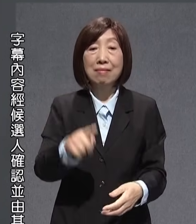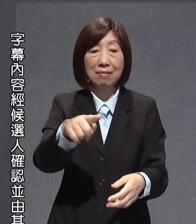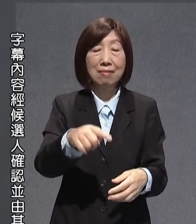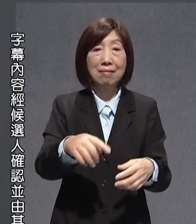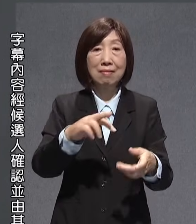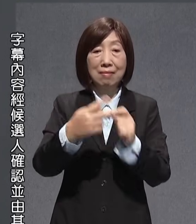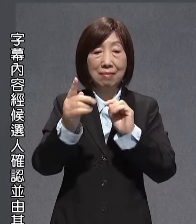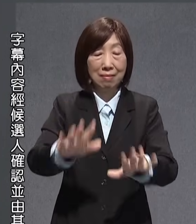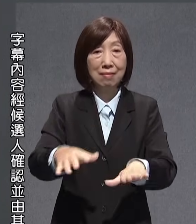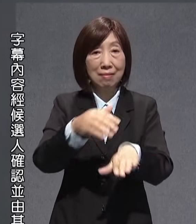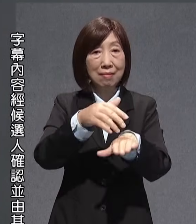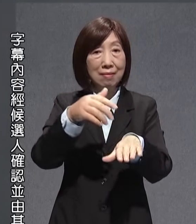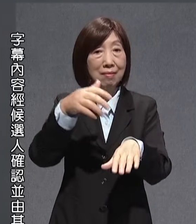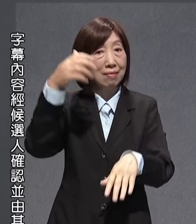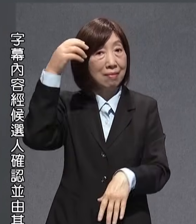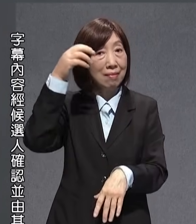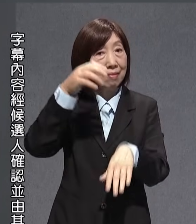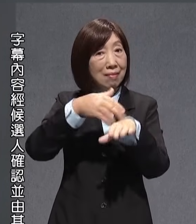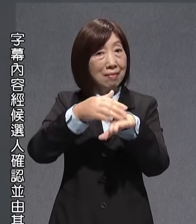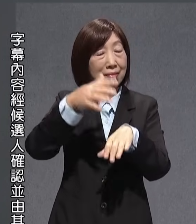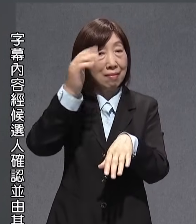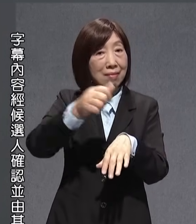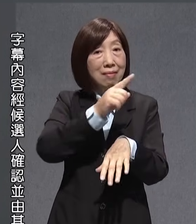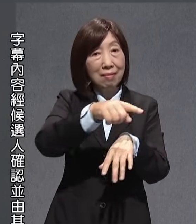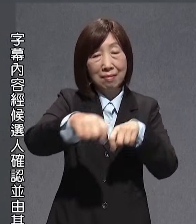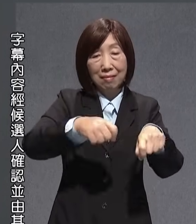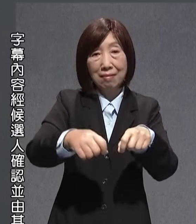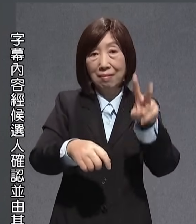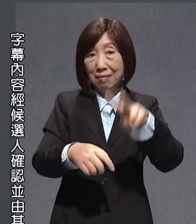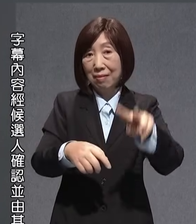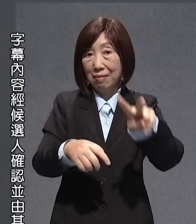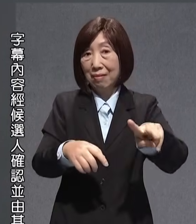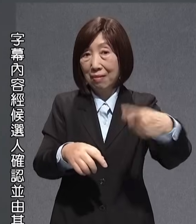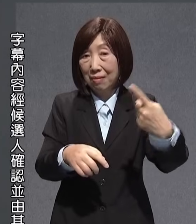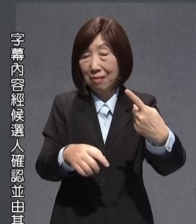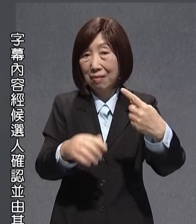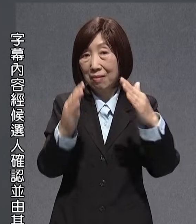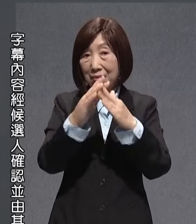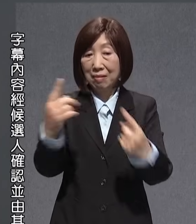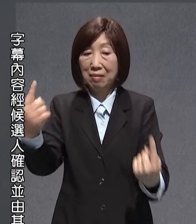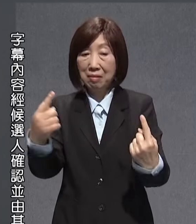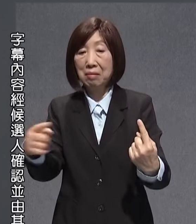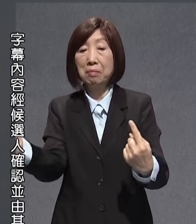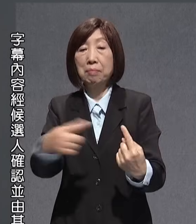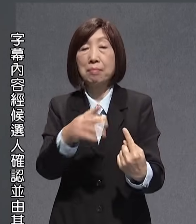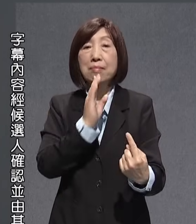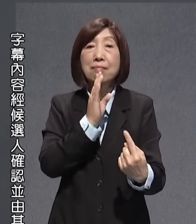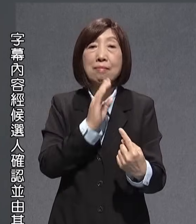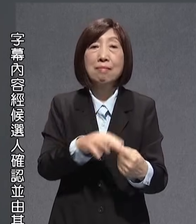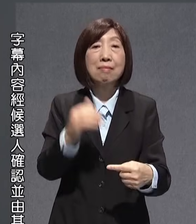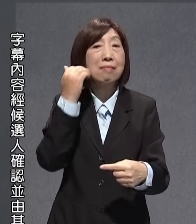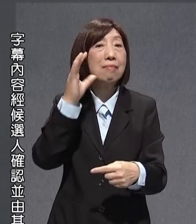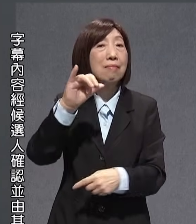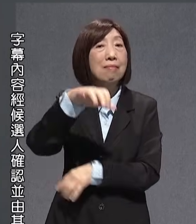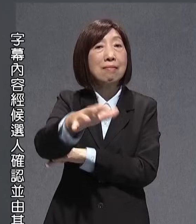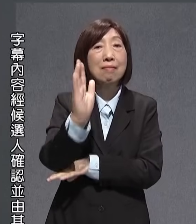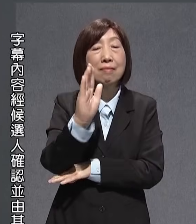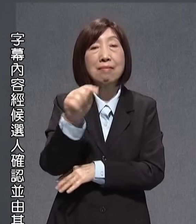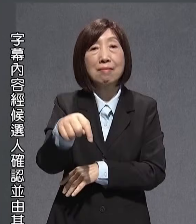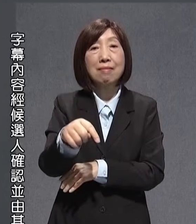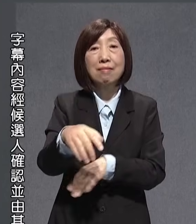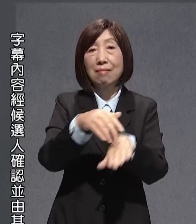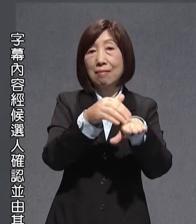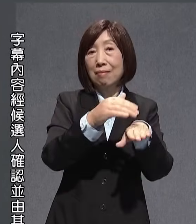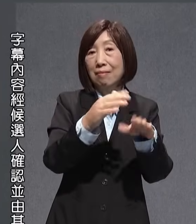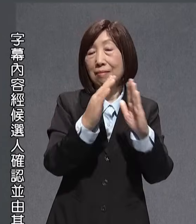目前侯市长只规划2100户要来多得多。如果地方政府或者是侯